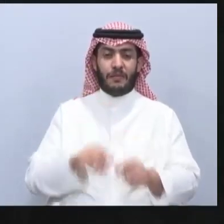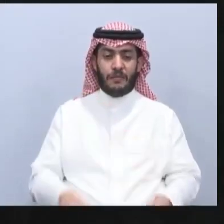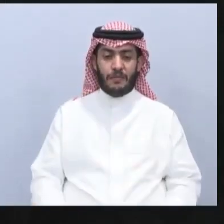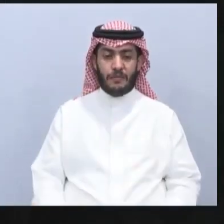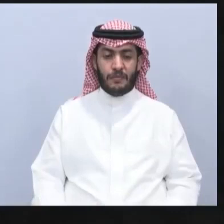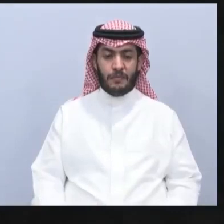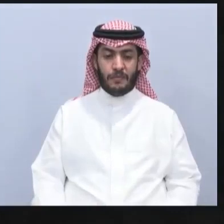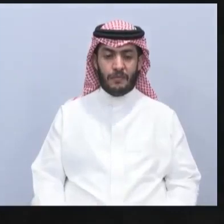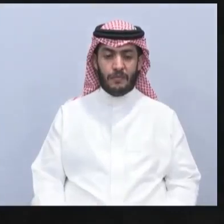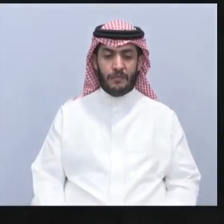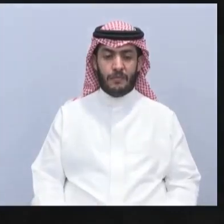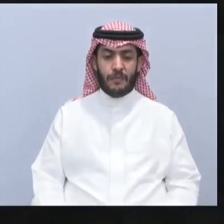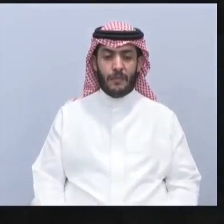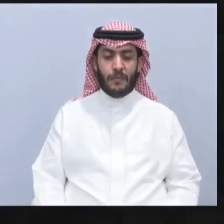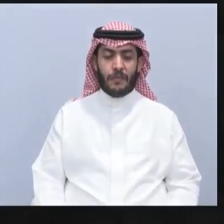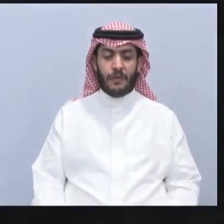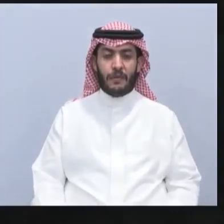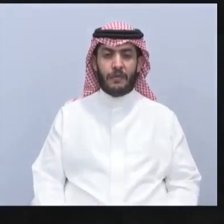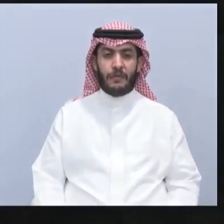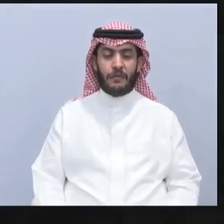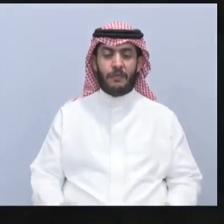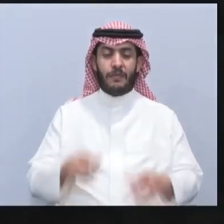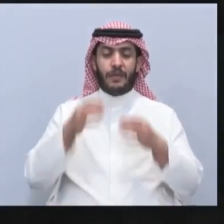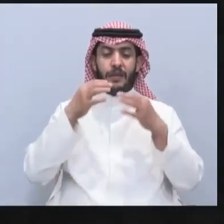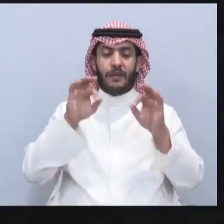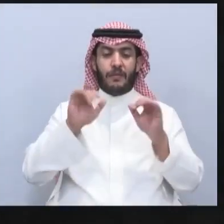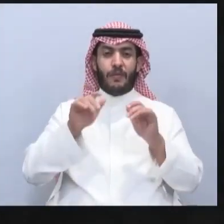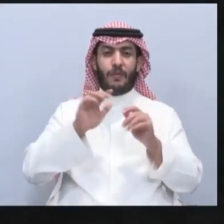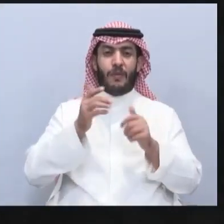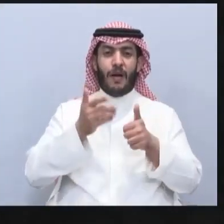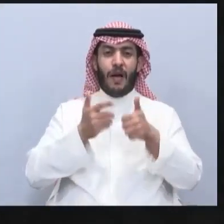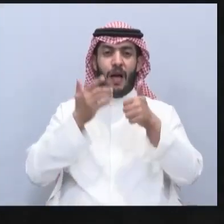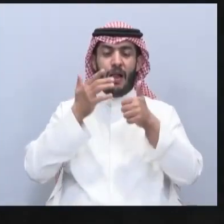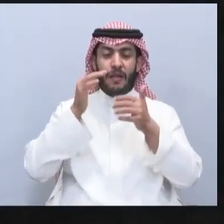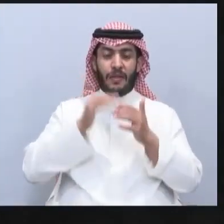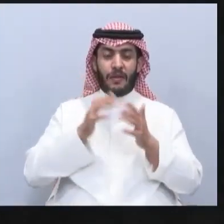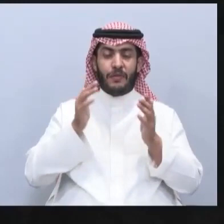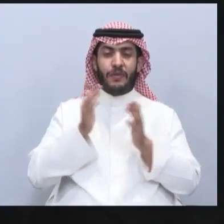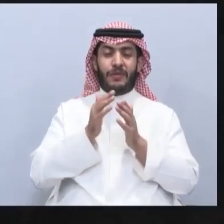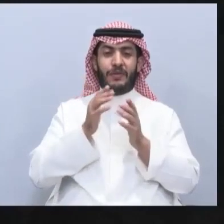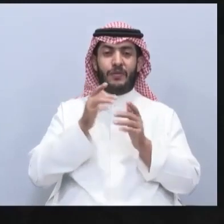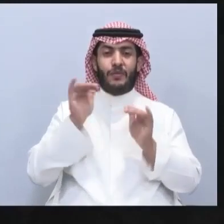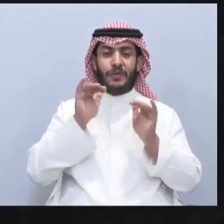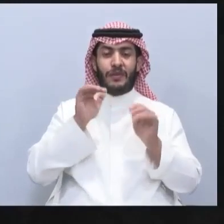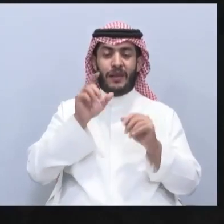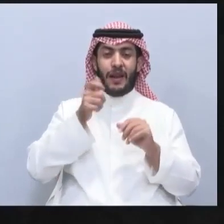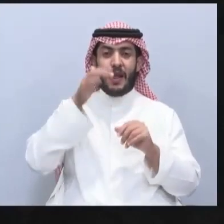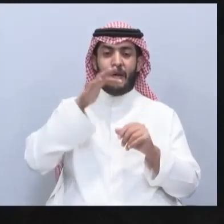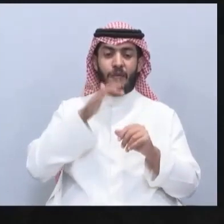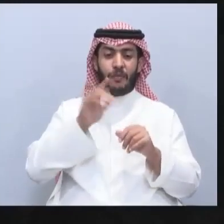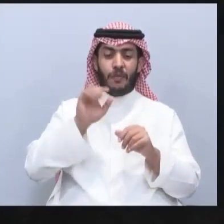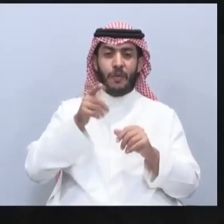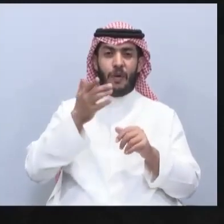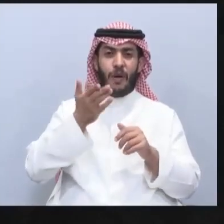يعني شيء ليس له قيمه وعندنا الشيء المتوسط فالنبي صلى الله عليه وسلم لا